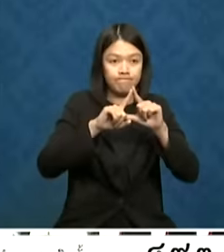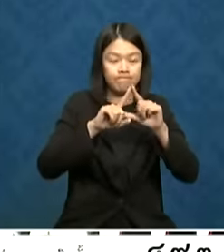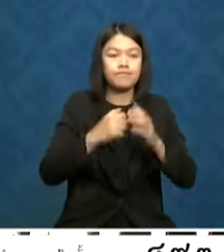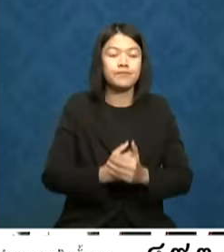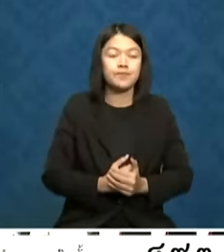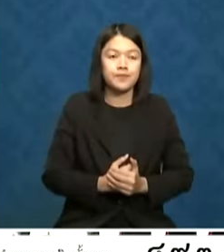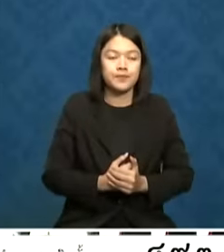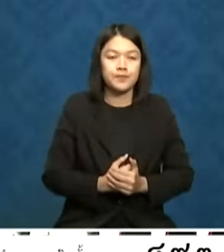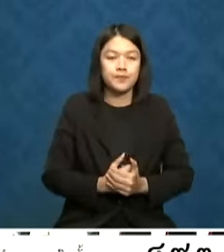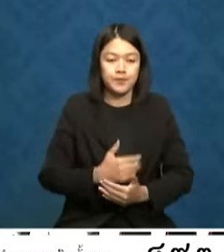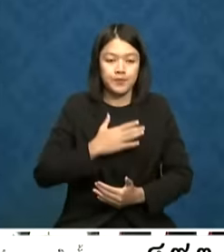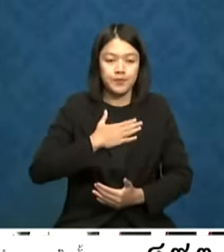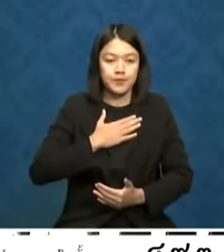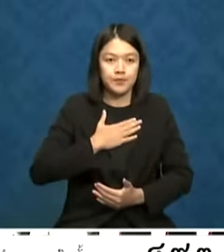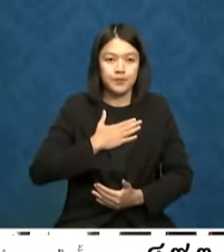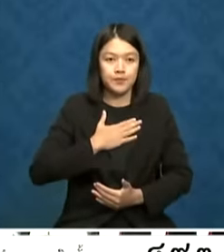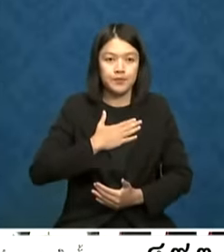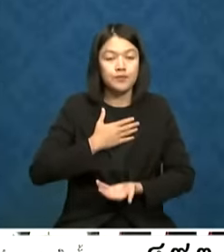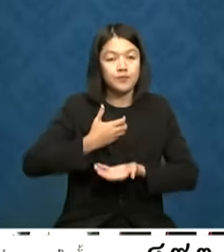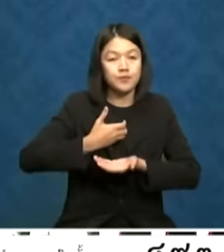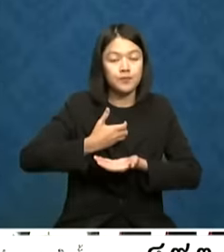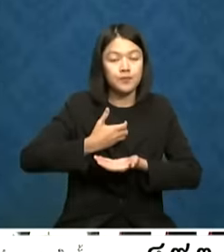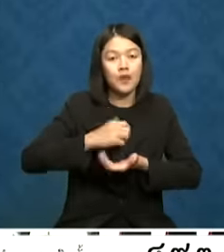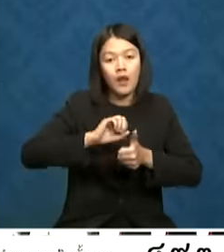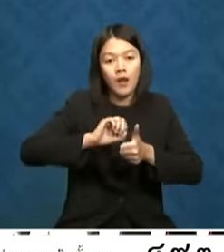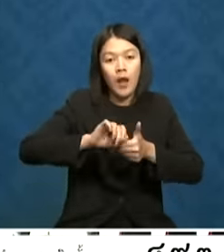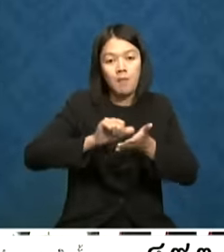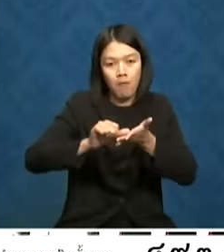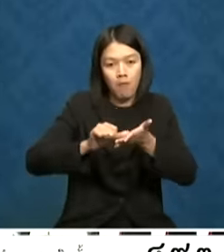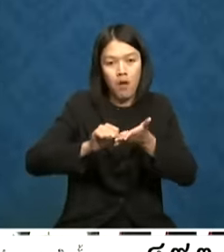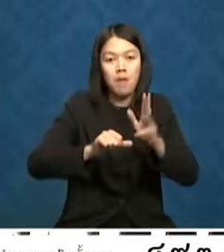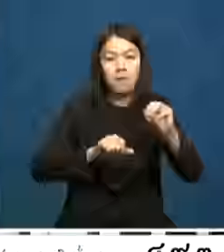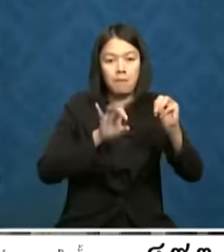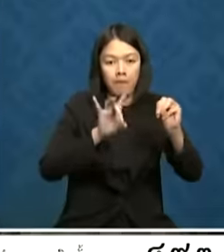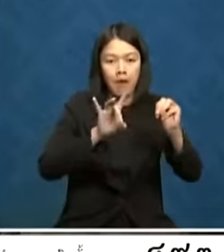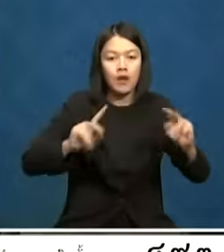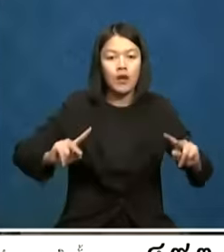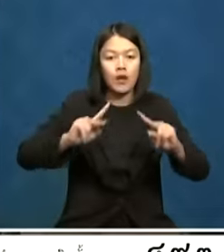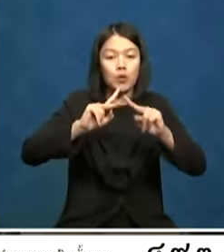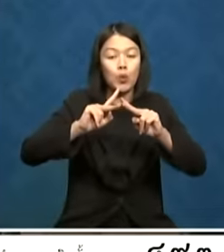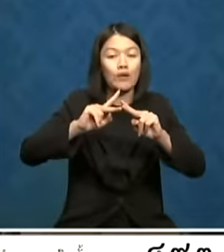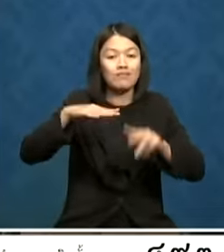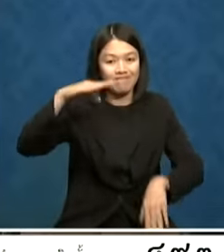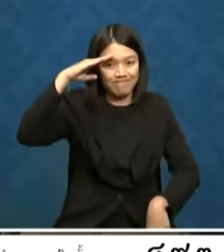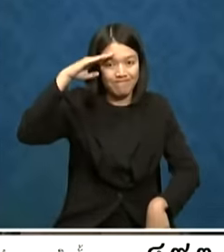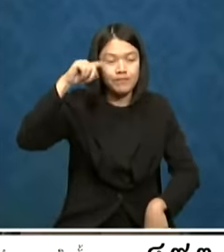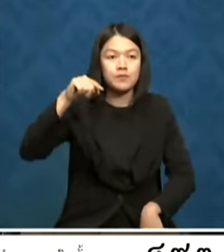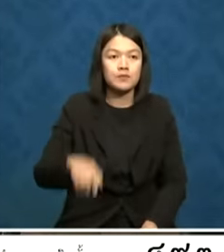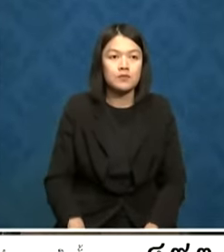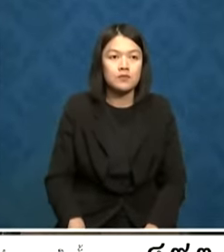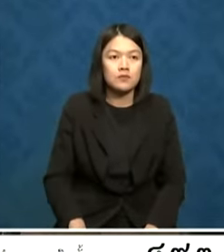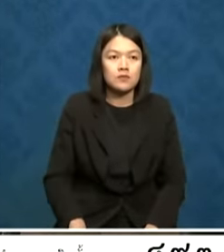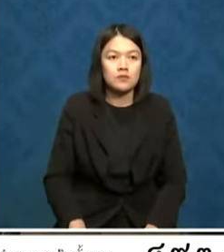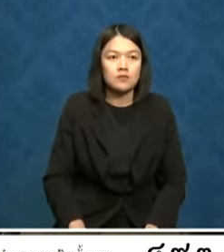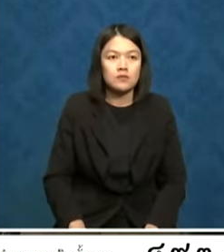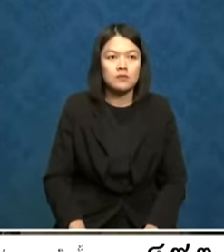ท่านประธานคะวันนี้ดิฉันจะขอแปอาติงบประมาณมาตรา 8กระทรวงกลาโหมค่ะโดยทั่วไปแล้วเมื่อกล่าวถึง